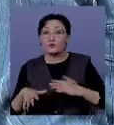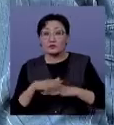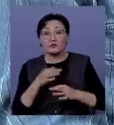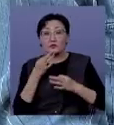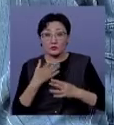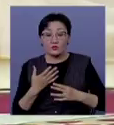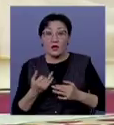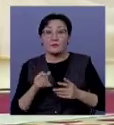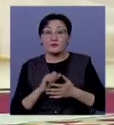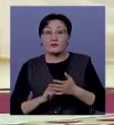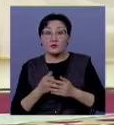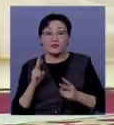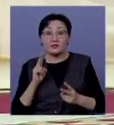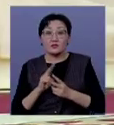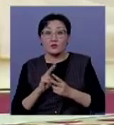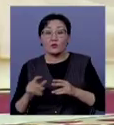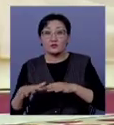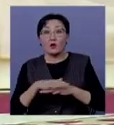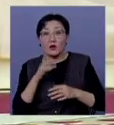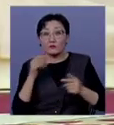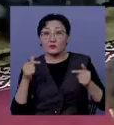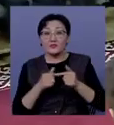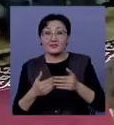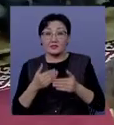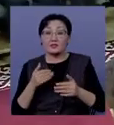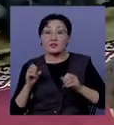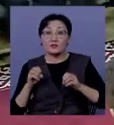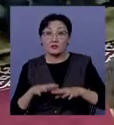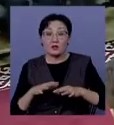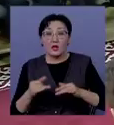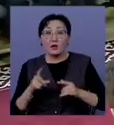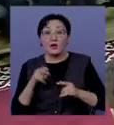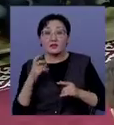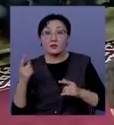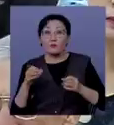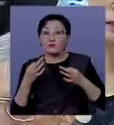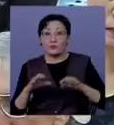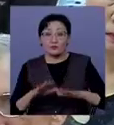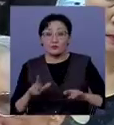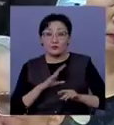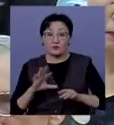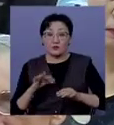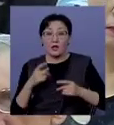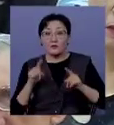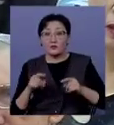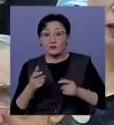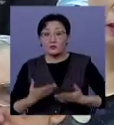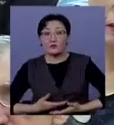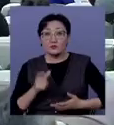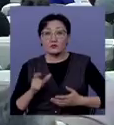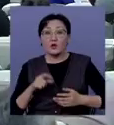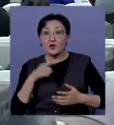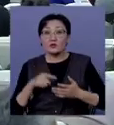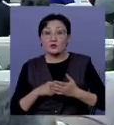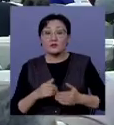шыққаны байқалады. Себебі кездесуге дүйімел уақытынан бұрын жиналған. Акт залында бірде-бір бос орын жоқ. Ал кей тұрғындар сұрақ қоюға